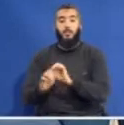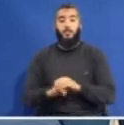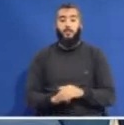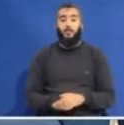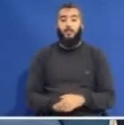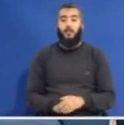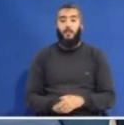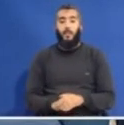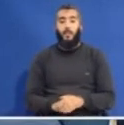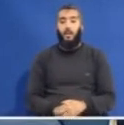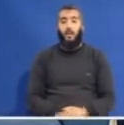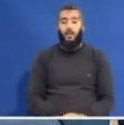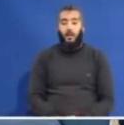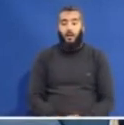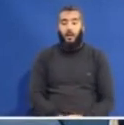وسلم.